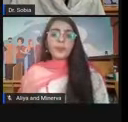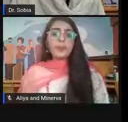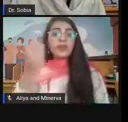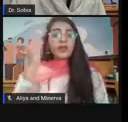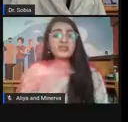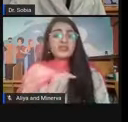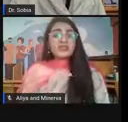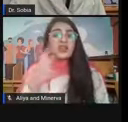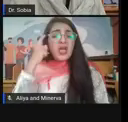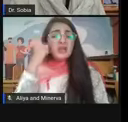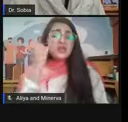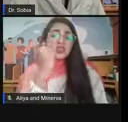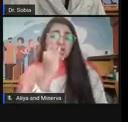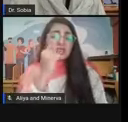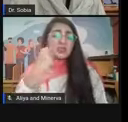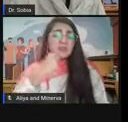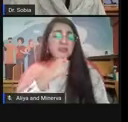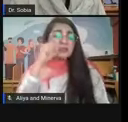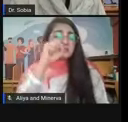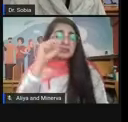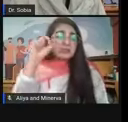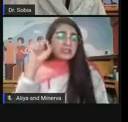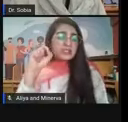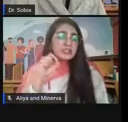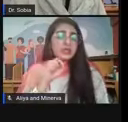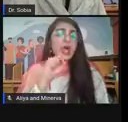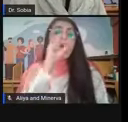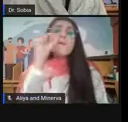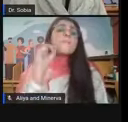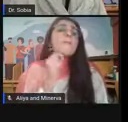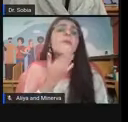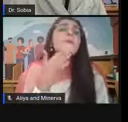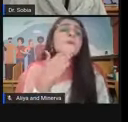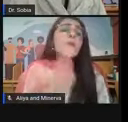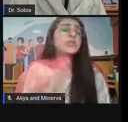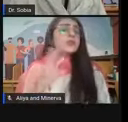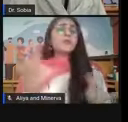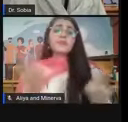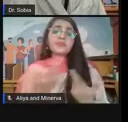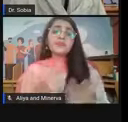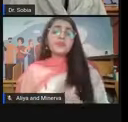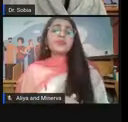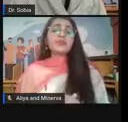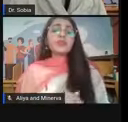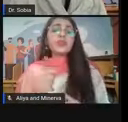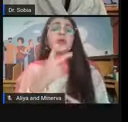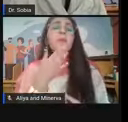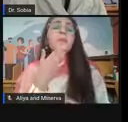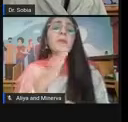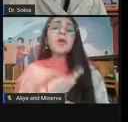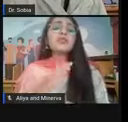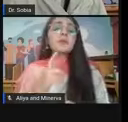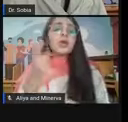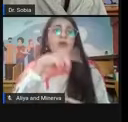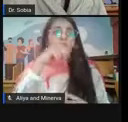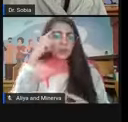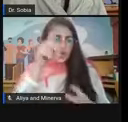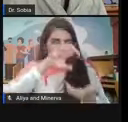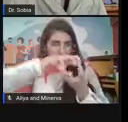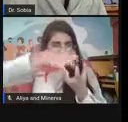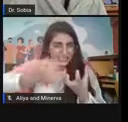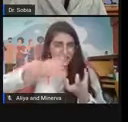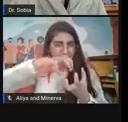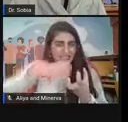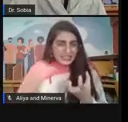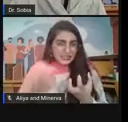देयर आर पिटेड रिंकल्स इन योर ब्रेस्ट. नाउ व्हाट आर पिटेड रिंकल्स? पिटेड रिंकल्स का मकसद होता है ये समझने की किन्नू देखा है